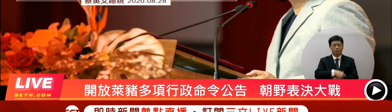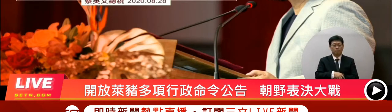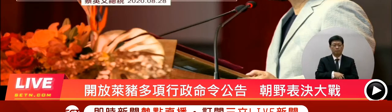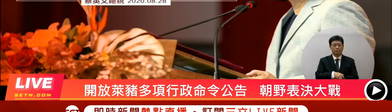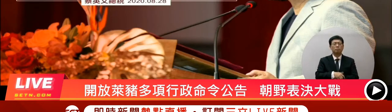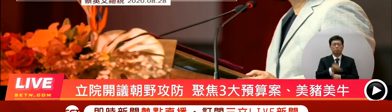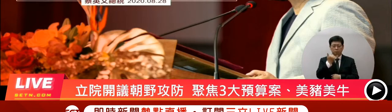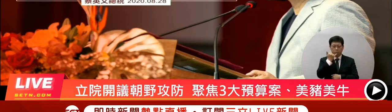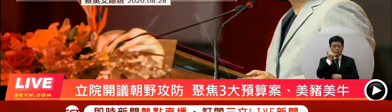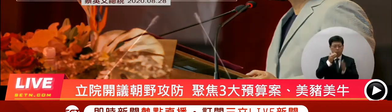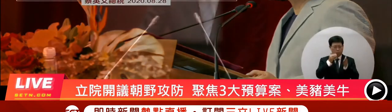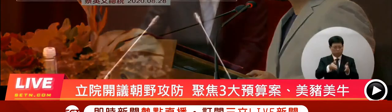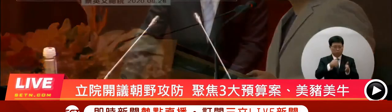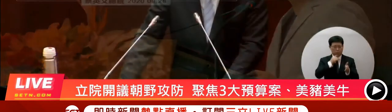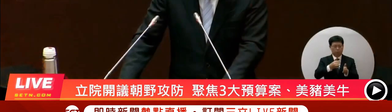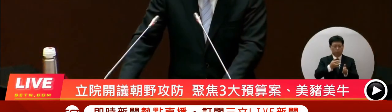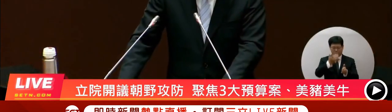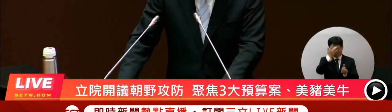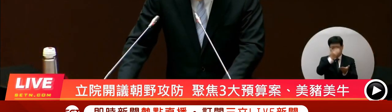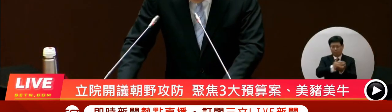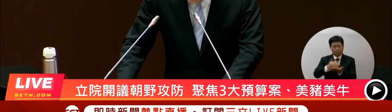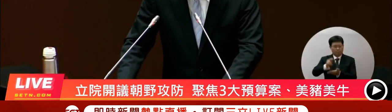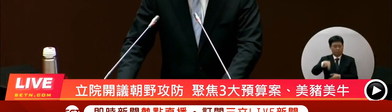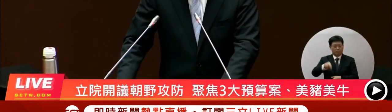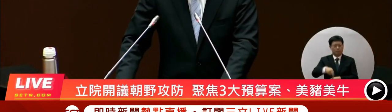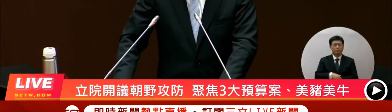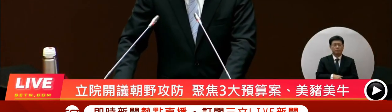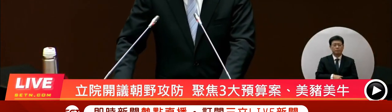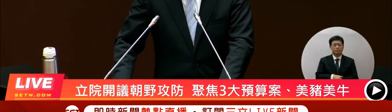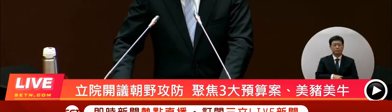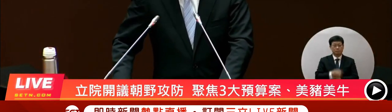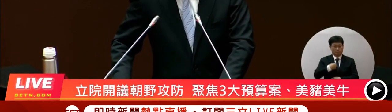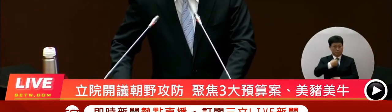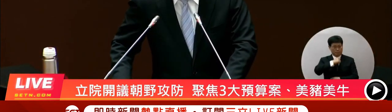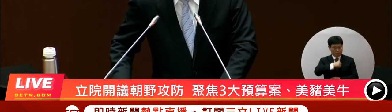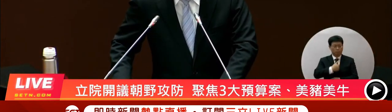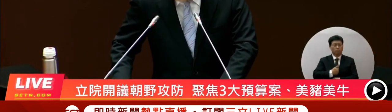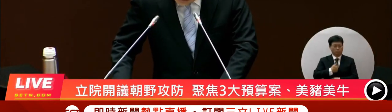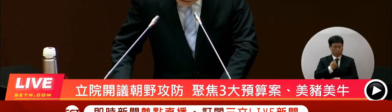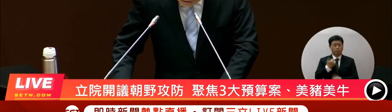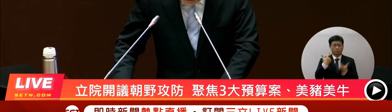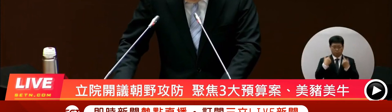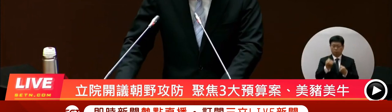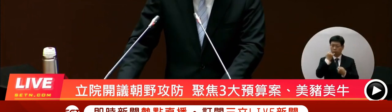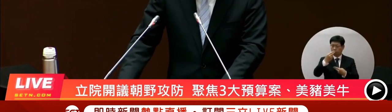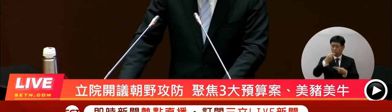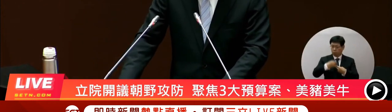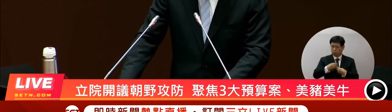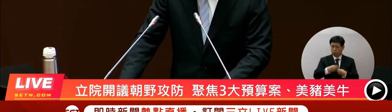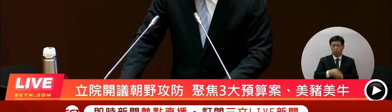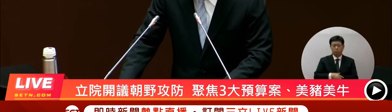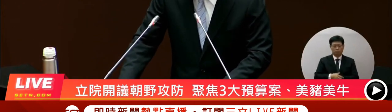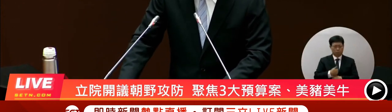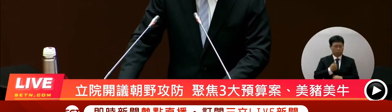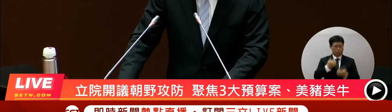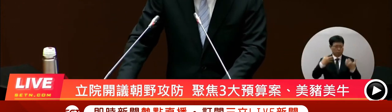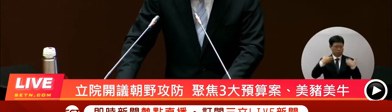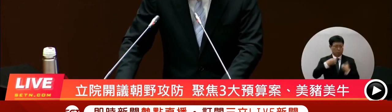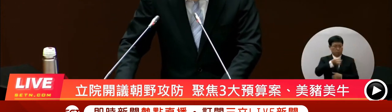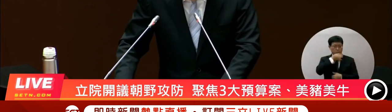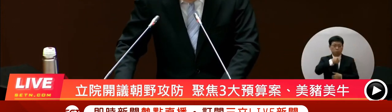解决困难的问题的能力，台湾是一个可以信任、有责任感